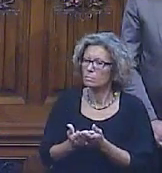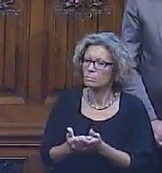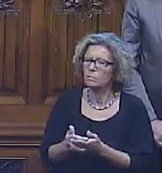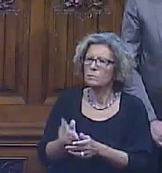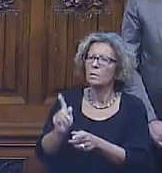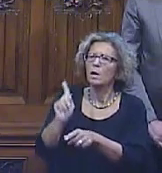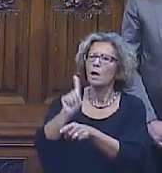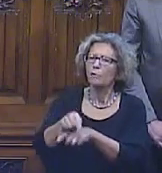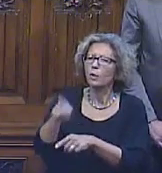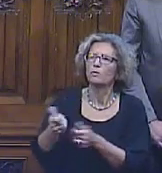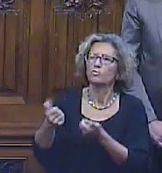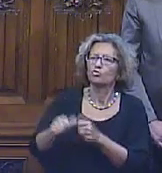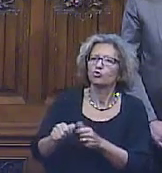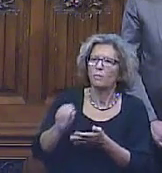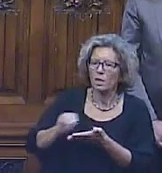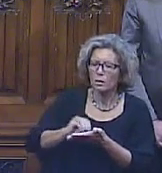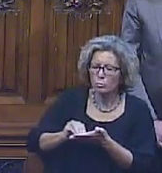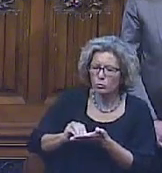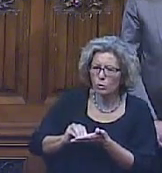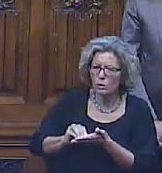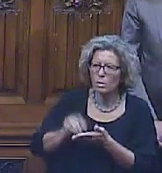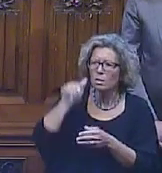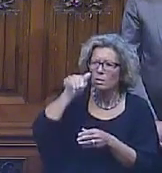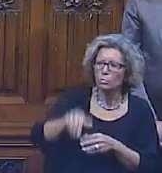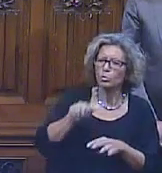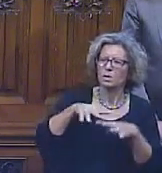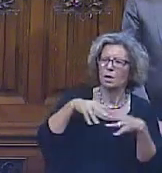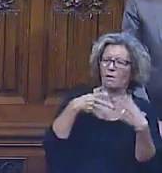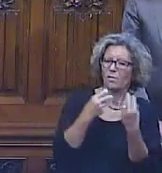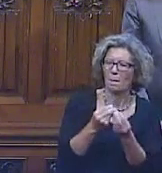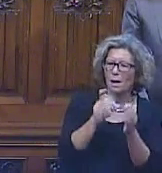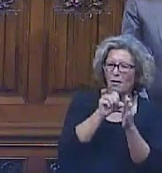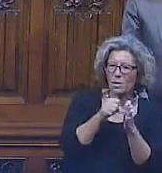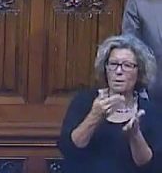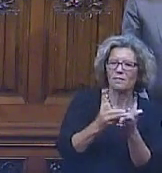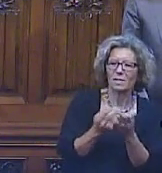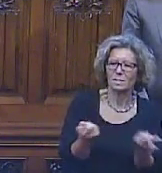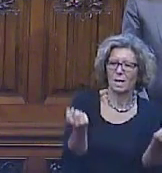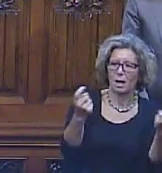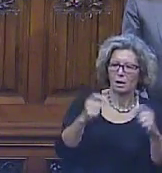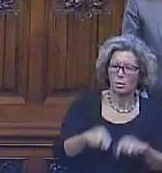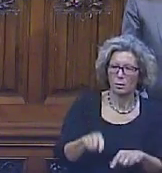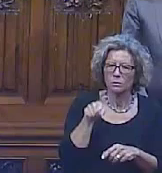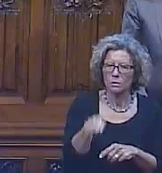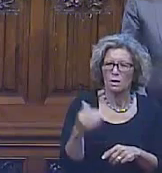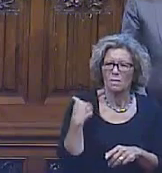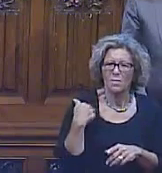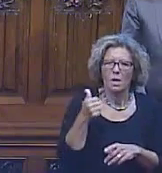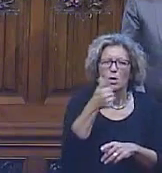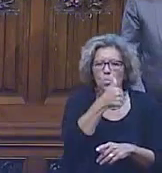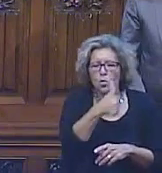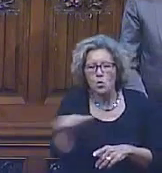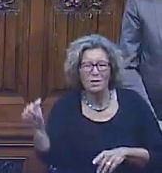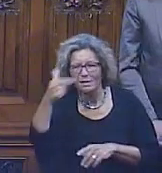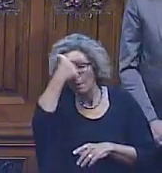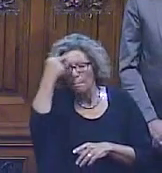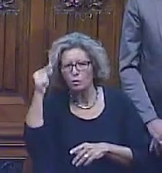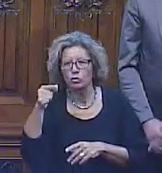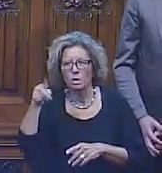den Auftrag vom Chefredakteur, Familien zu filmen, die hier ankommen. Wie gesagt, dort waren hunderte Menschen